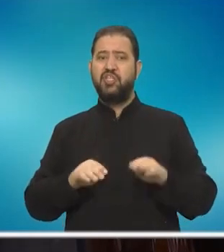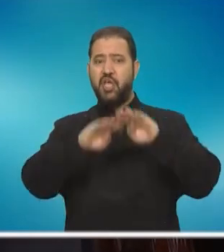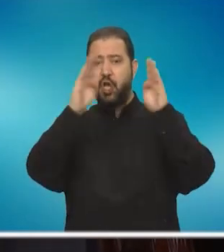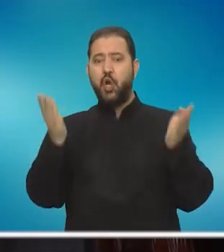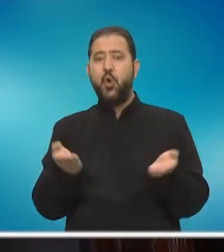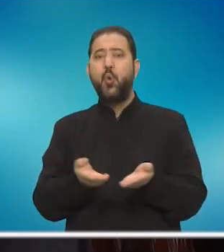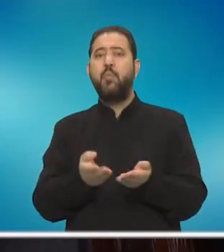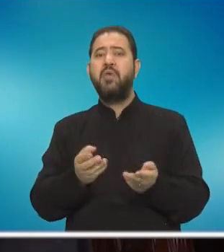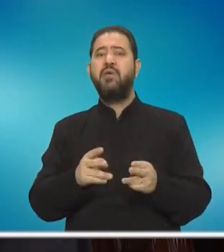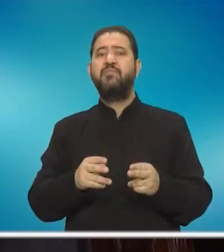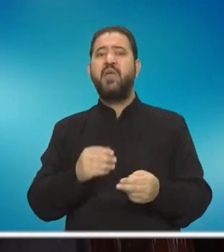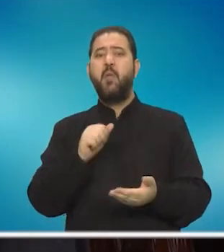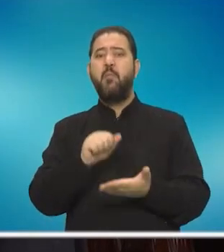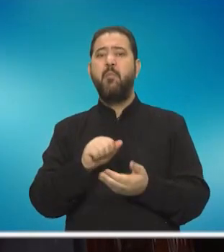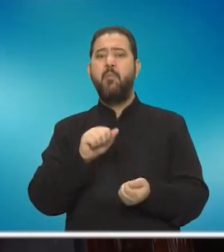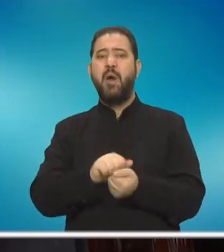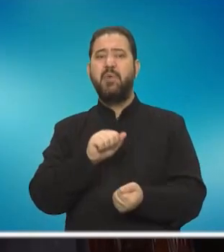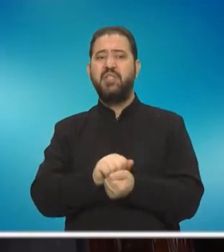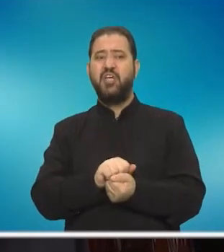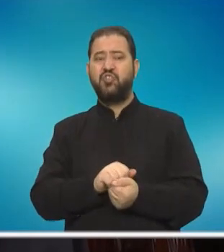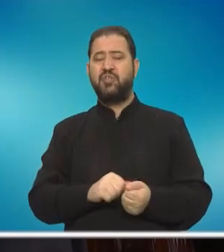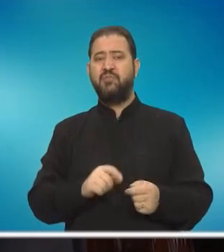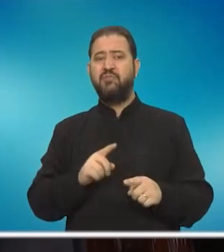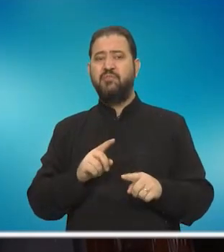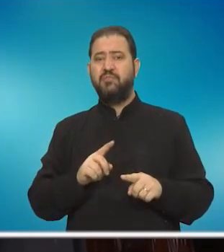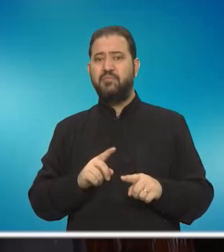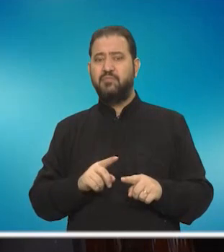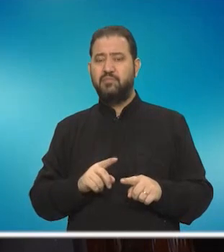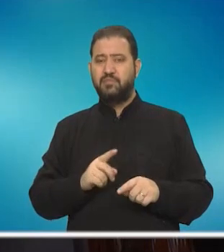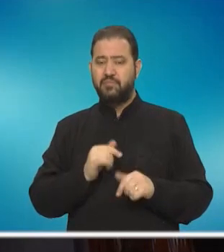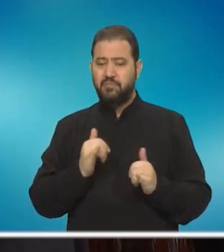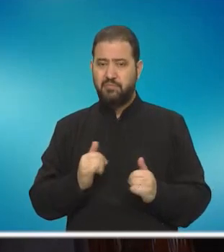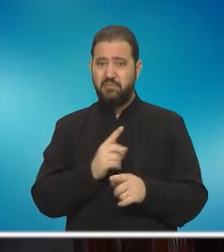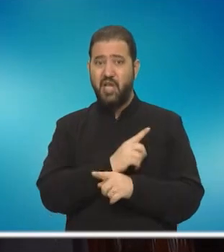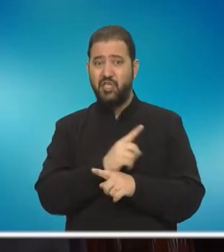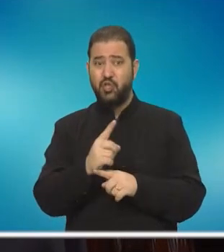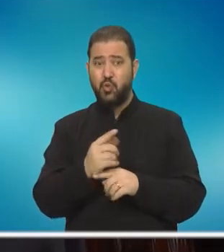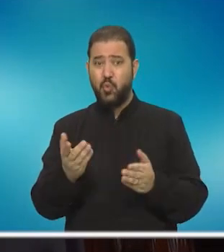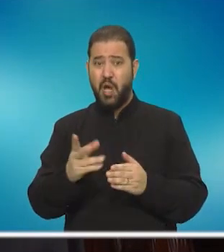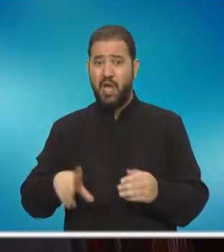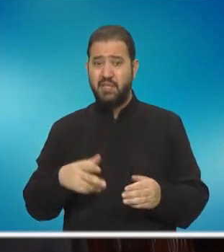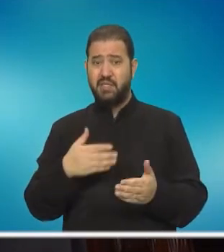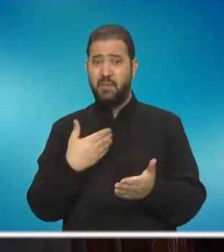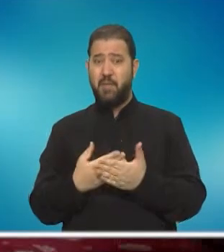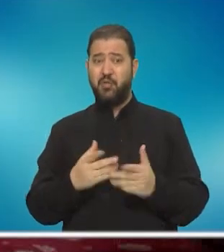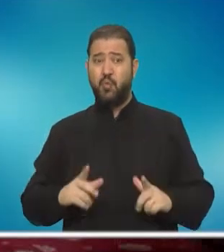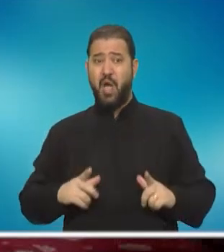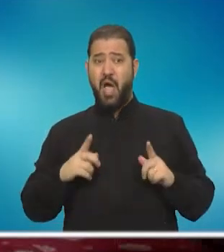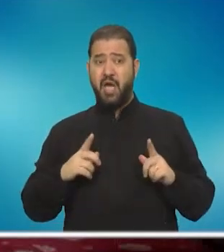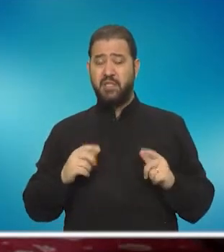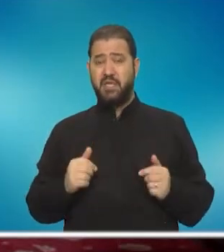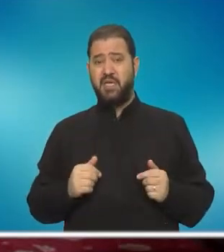materialului, de a nu se robi ceea ce este, ce face parte din a trăi